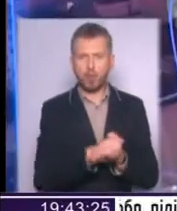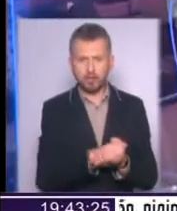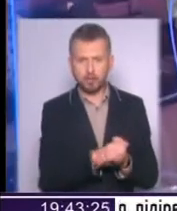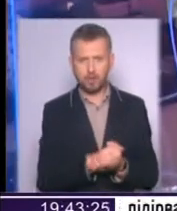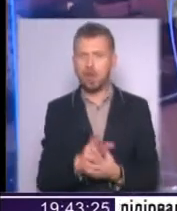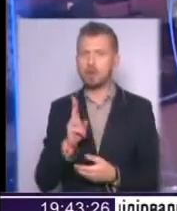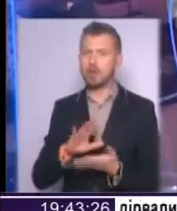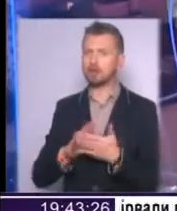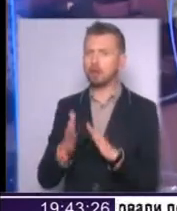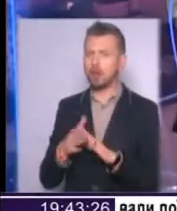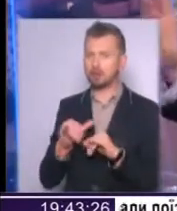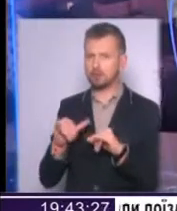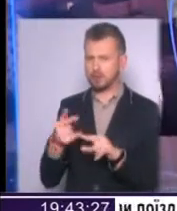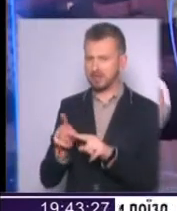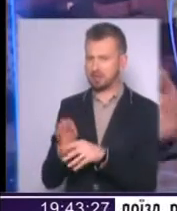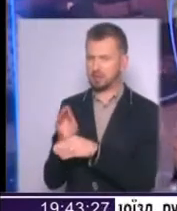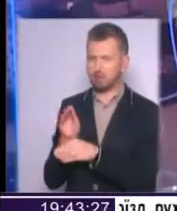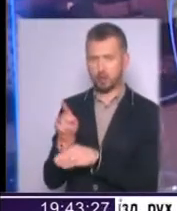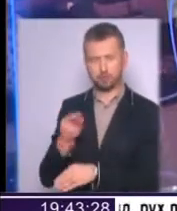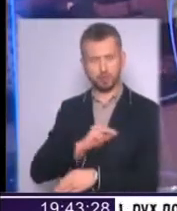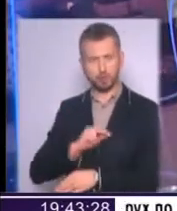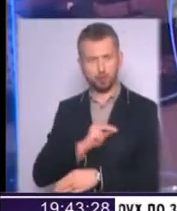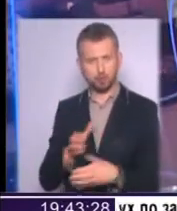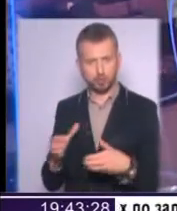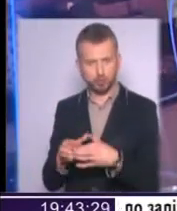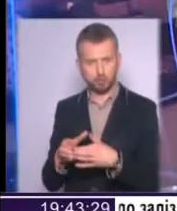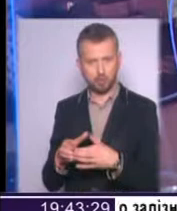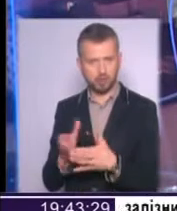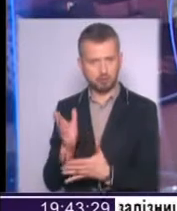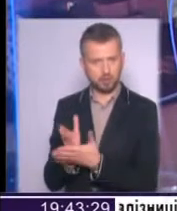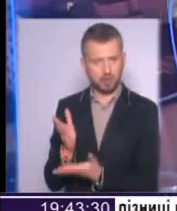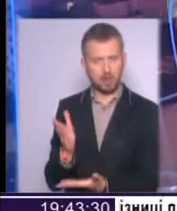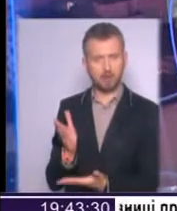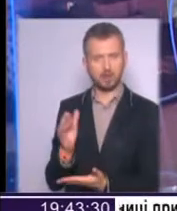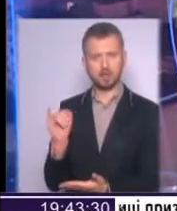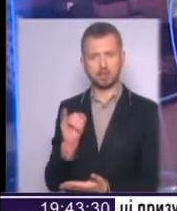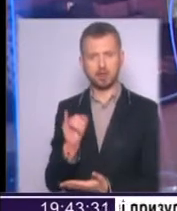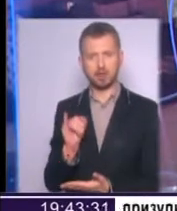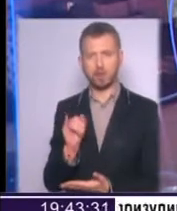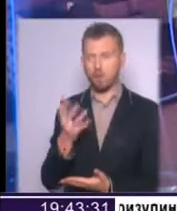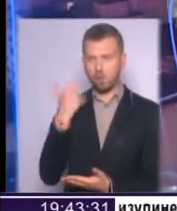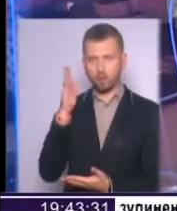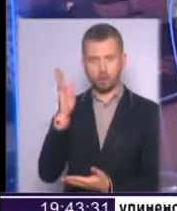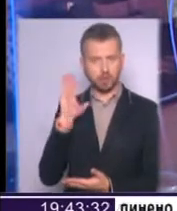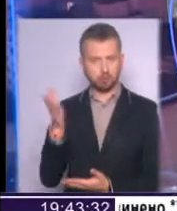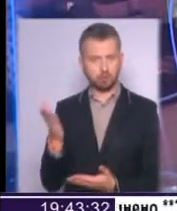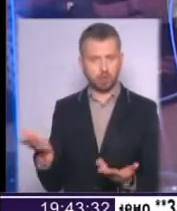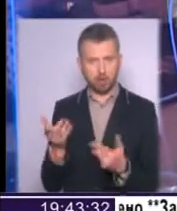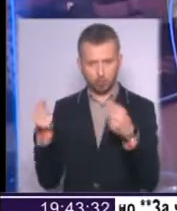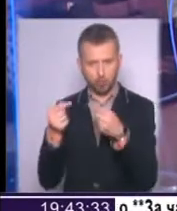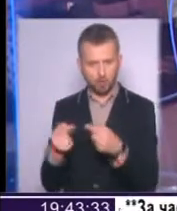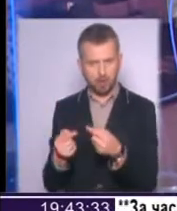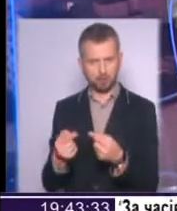ситуація розвертається з цими звинуваченнями? Там робоча група, наскільки я знаю, в парламенті створена. І коли ж вже будуть якісь, якась конкретика?